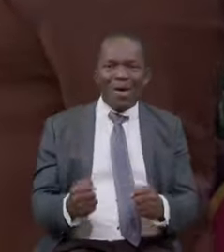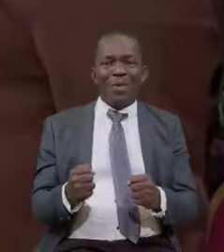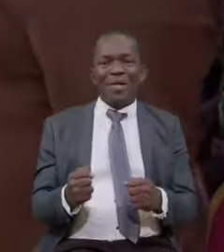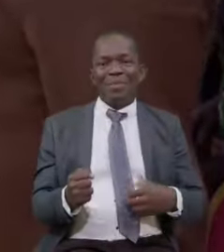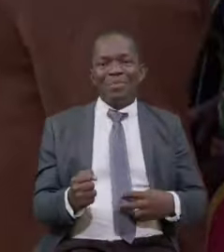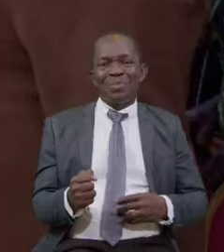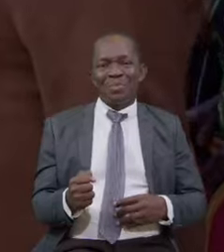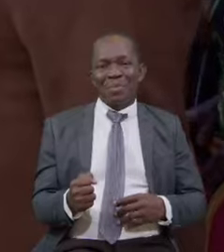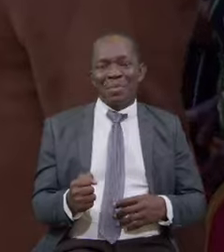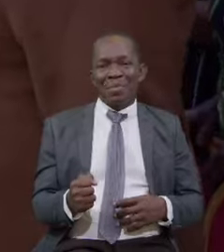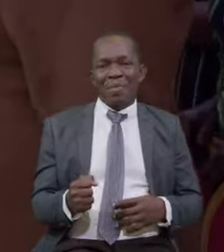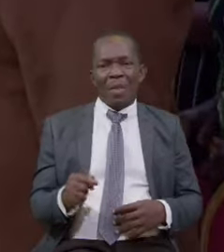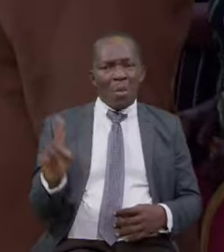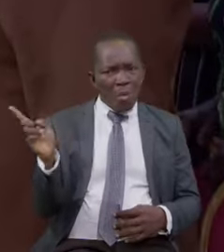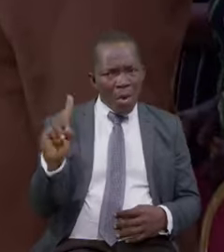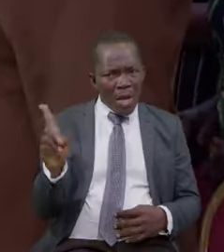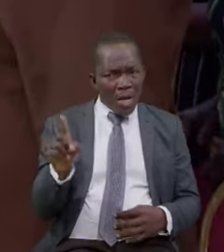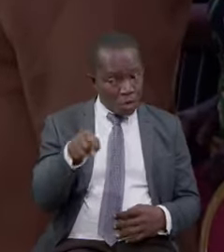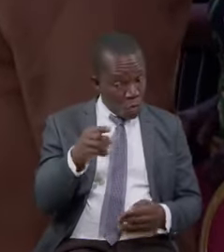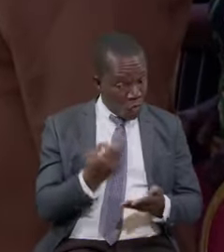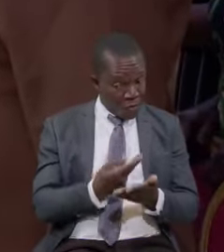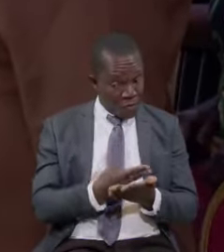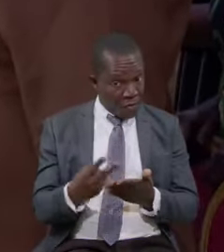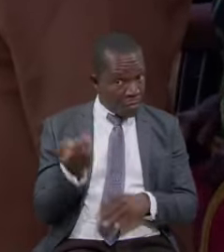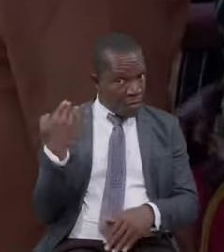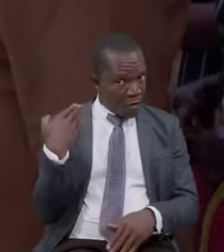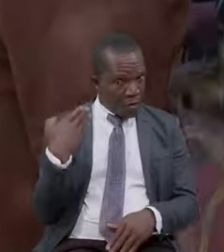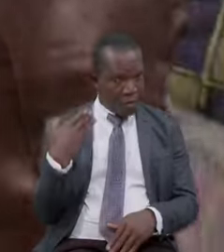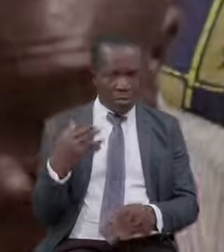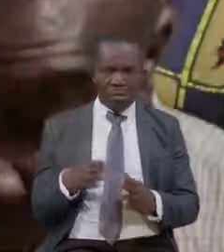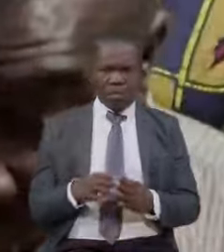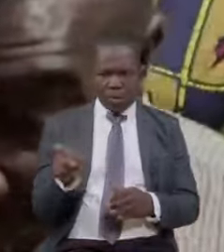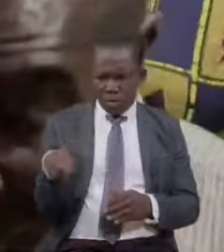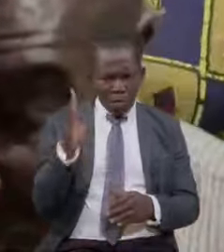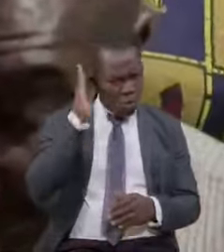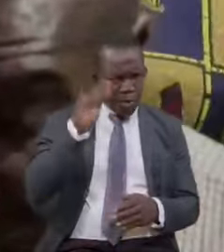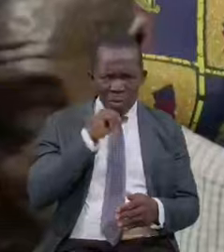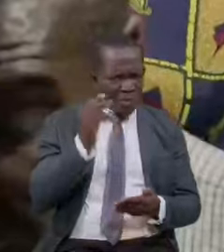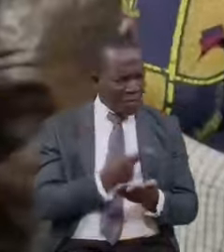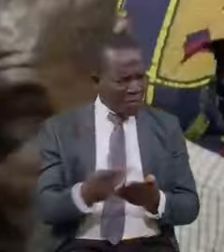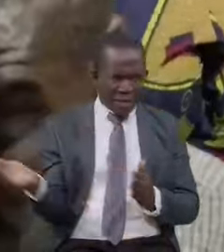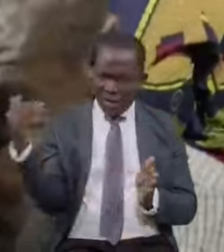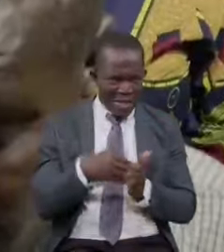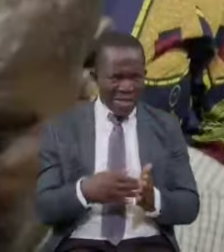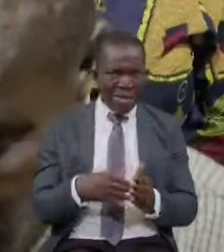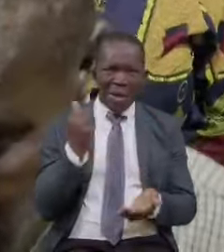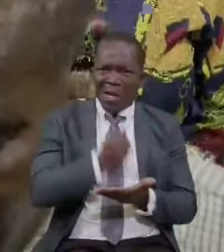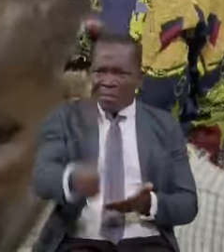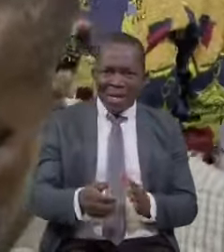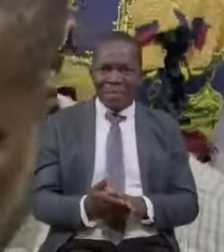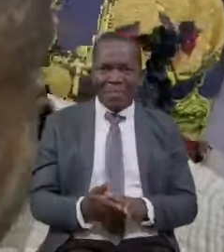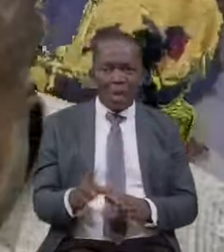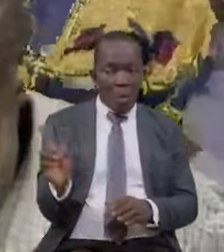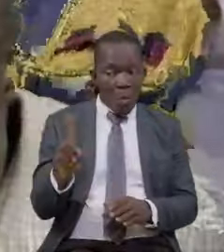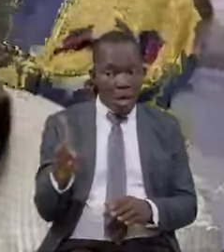puissance là où tu as échoué avant tu ne vas plus échouer là où tu étais